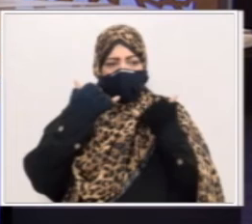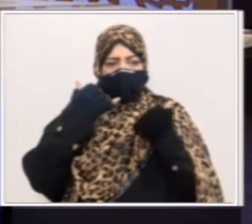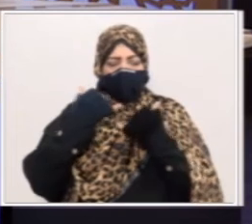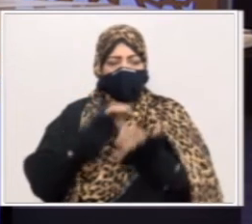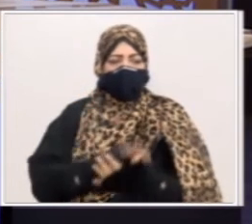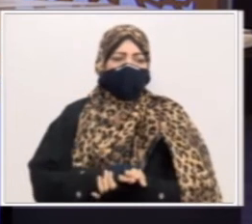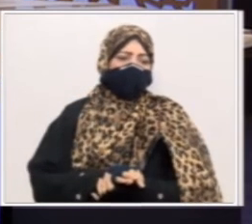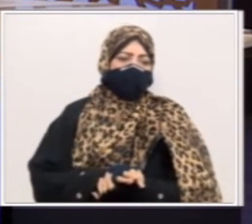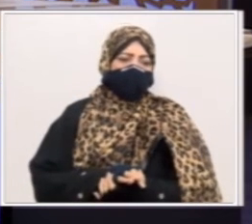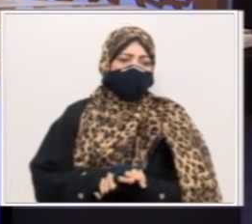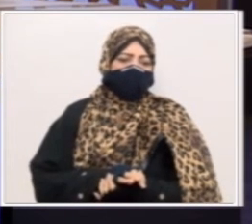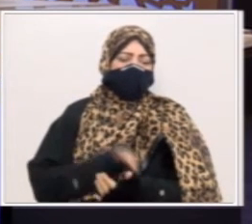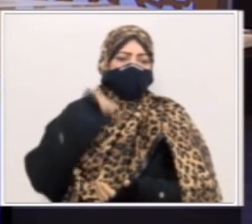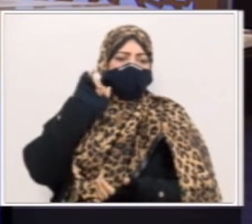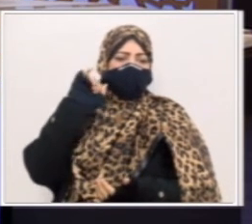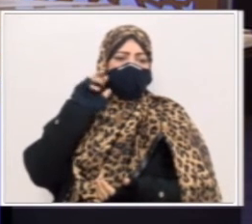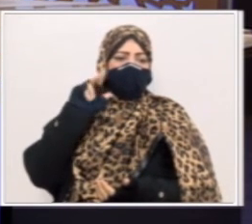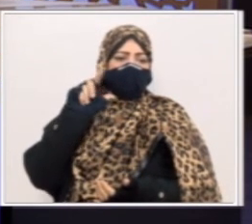أيوه. تفضل أخ محمد.